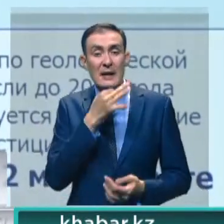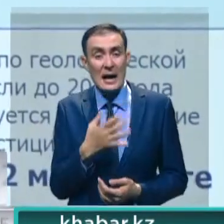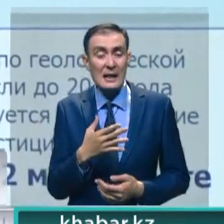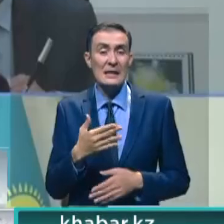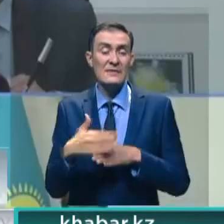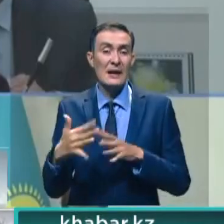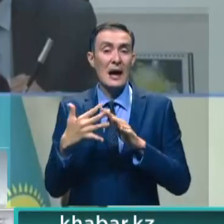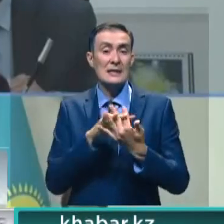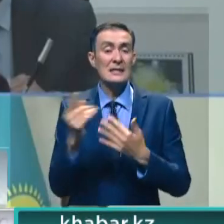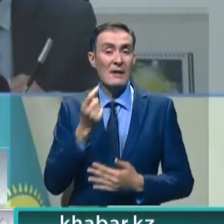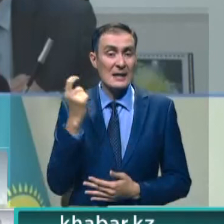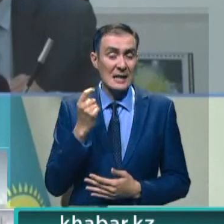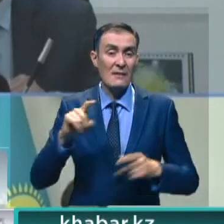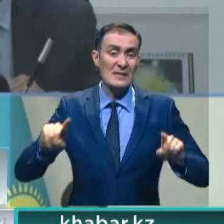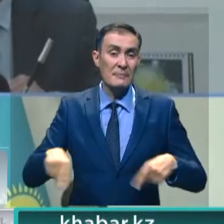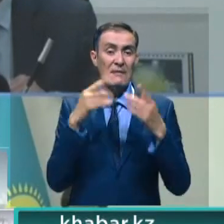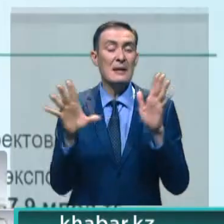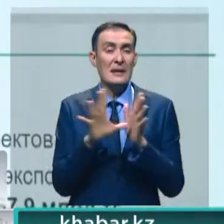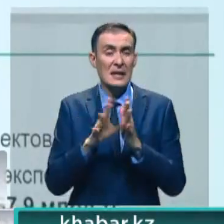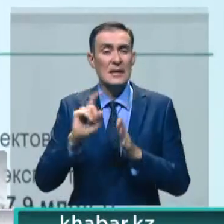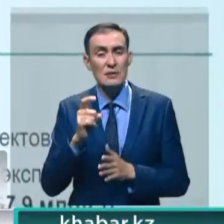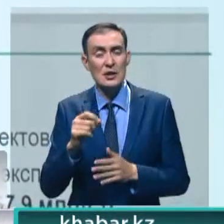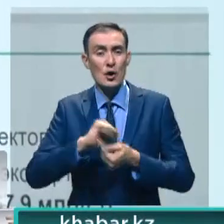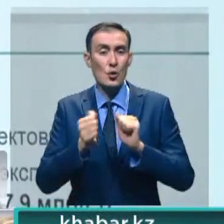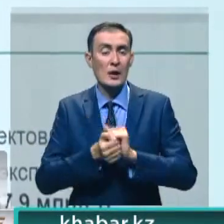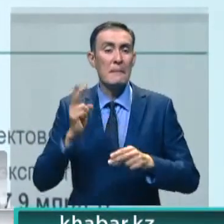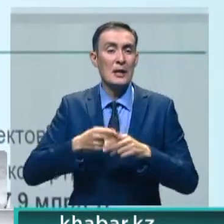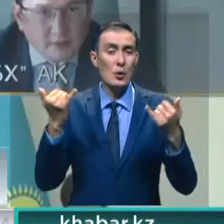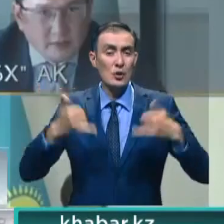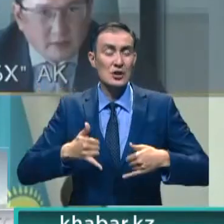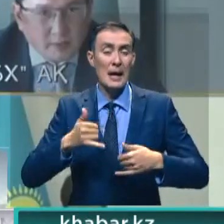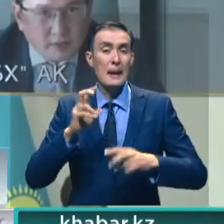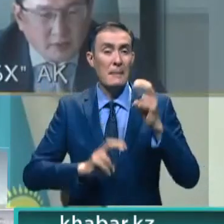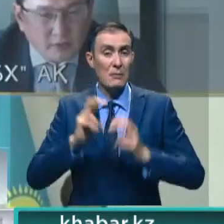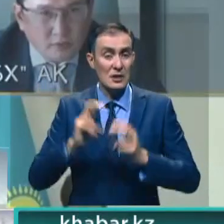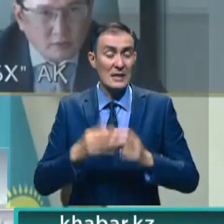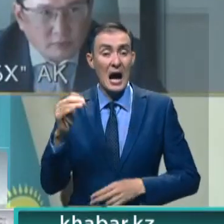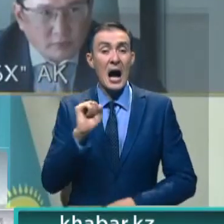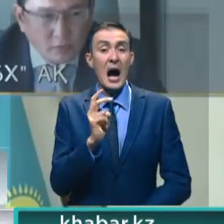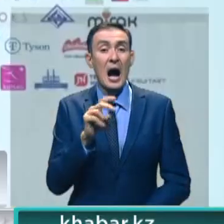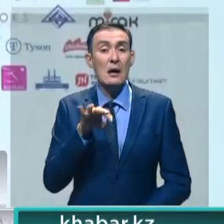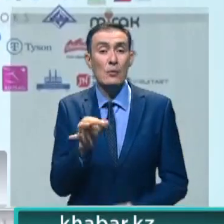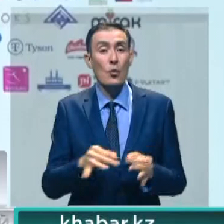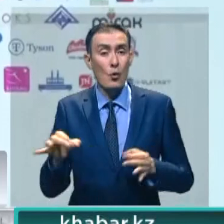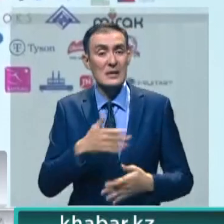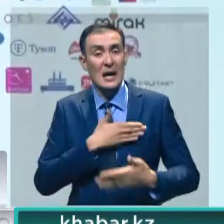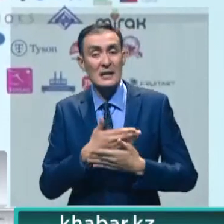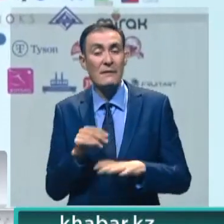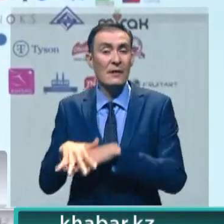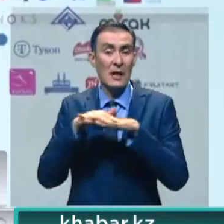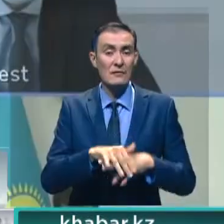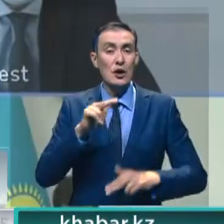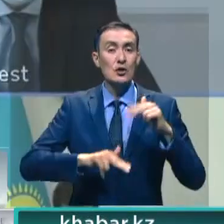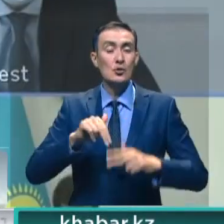сферы АПК, возобновляемой энергетики, химической и горно-металлургической промышленности, то в Акмолинской области активно вкладывают